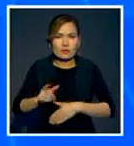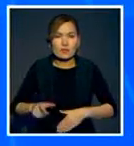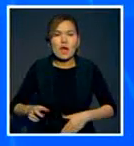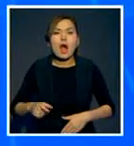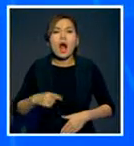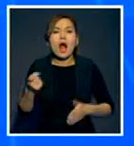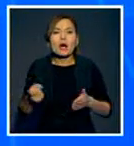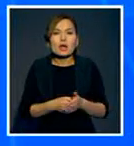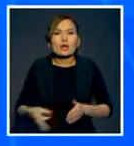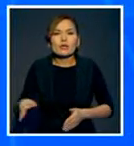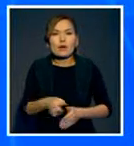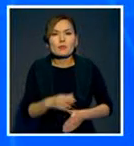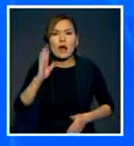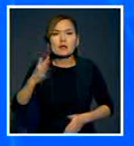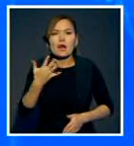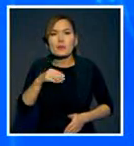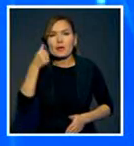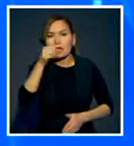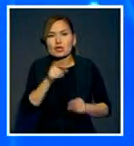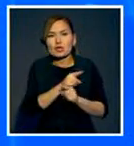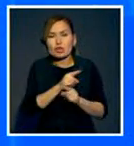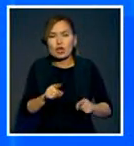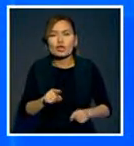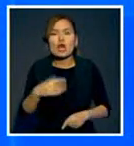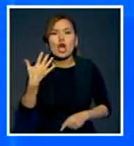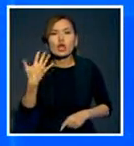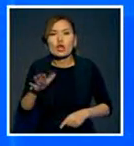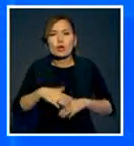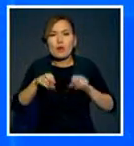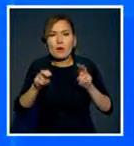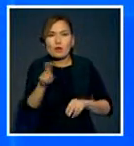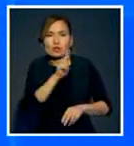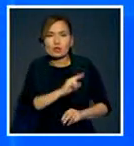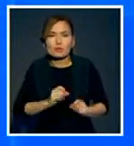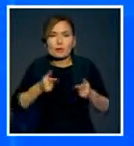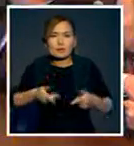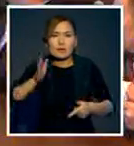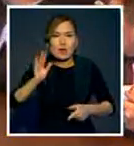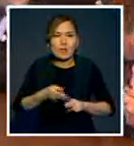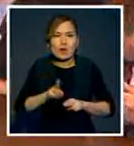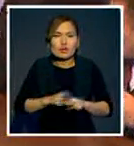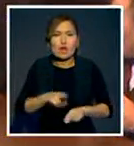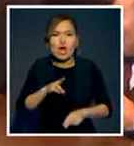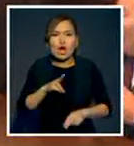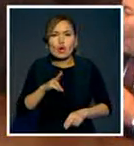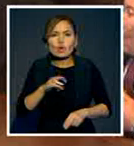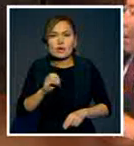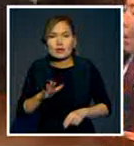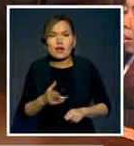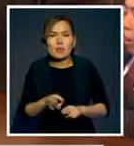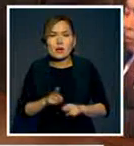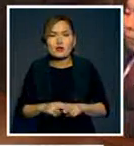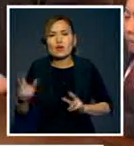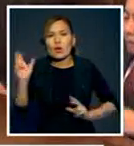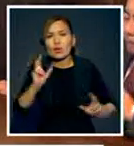Қарағанды облысына алдағы 5 жыл ішінде 50 теолог маман келіп жұмыс істейді. Өңір басшысы Ерлан Қошанов пен Нұр-Мүбарак университетінің